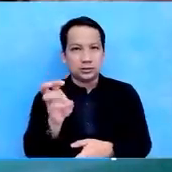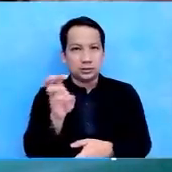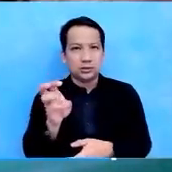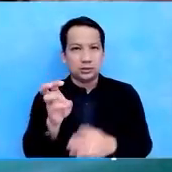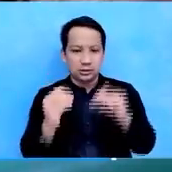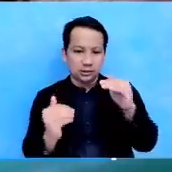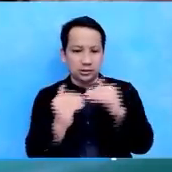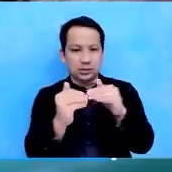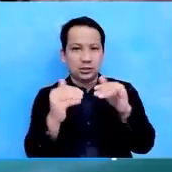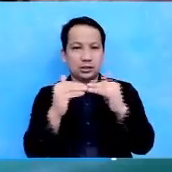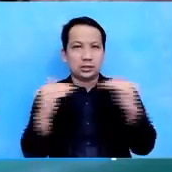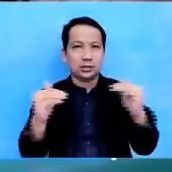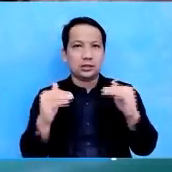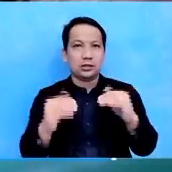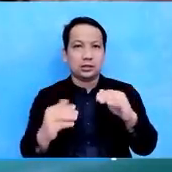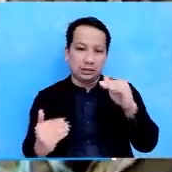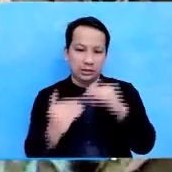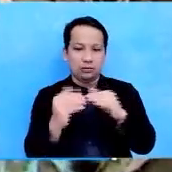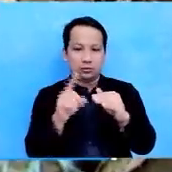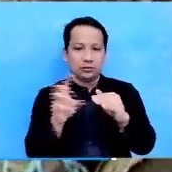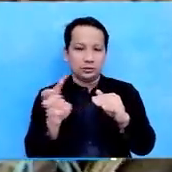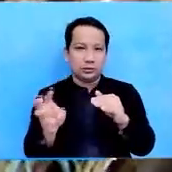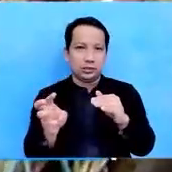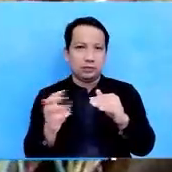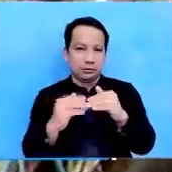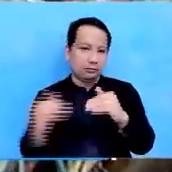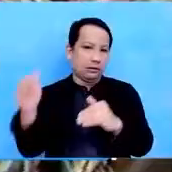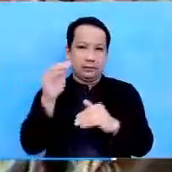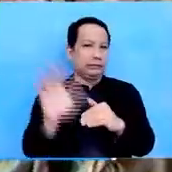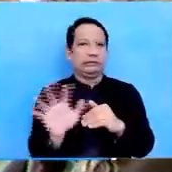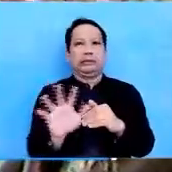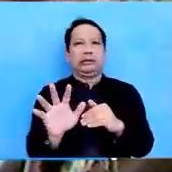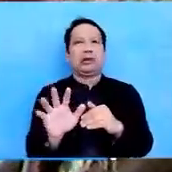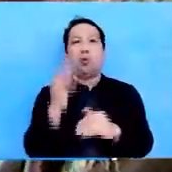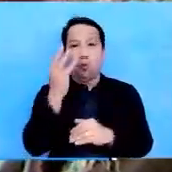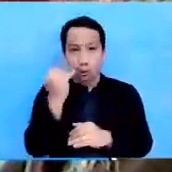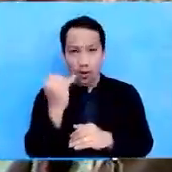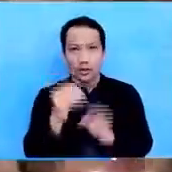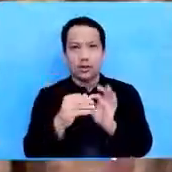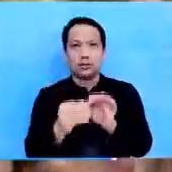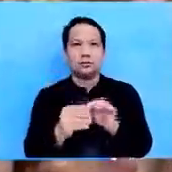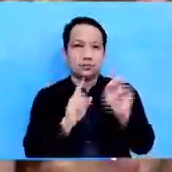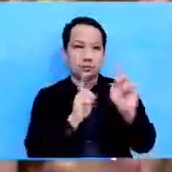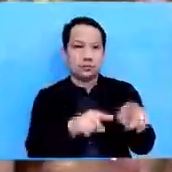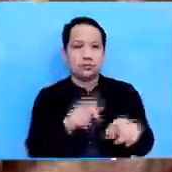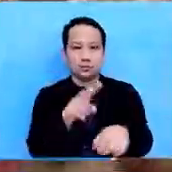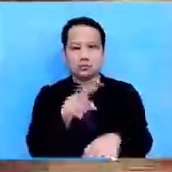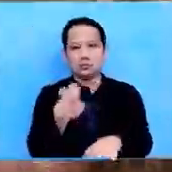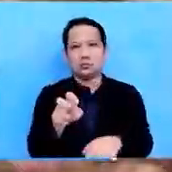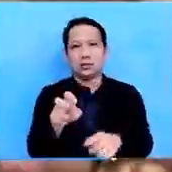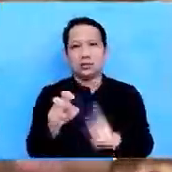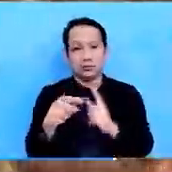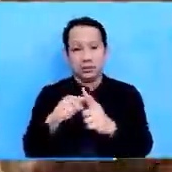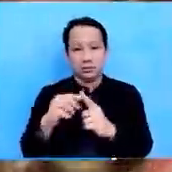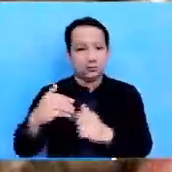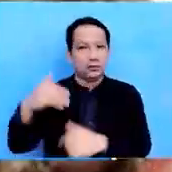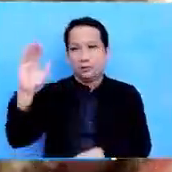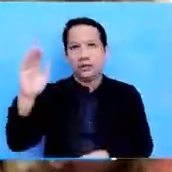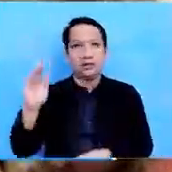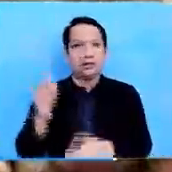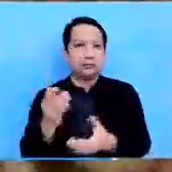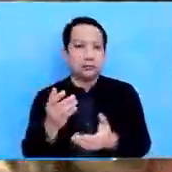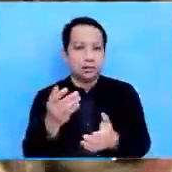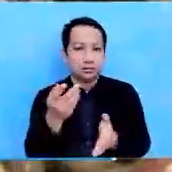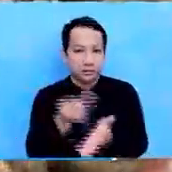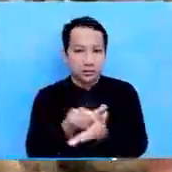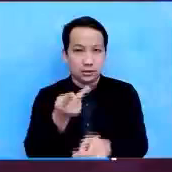ang presyo ng sibuyas sa mga pamilihan. Kasunod yan ng mga ulat na umaabot sa 200 pesos o higit pa ang per kilo ng